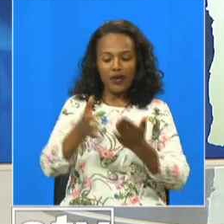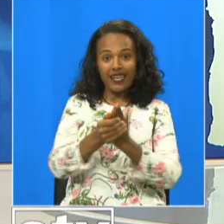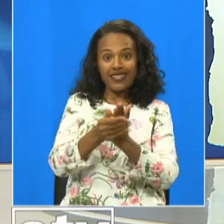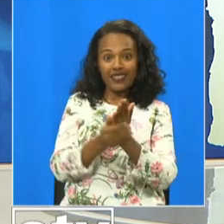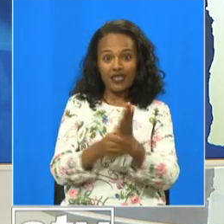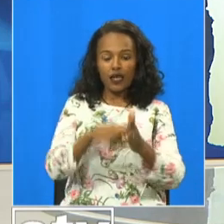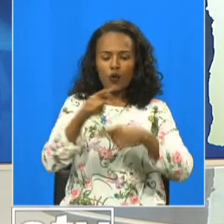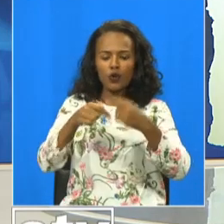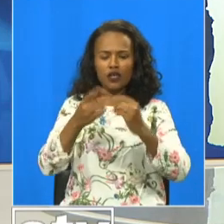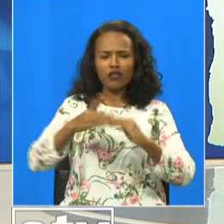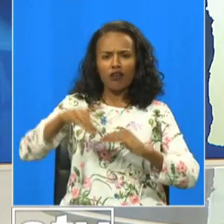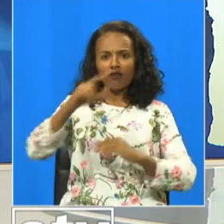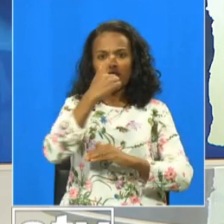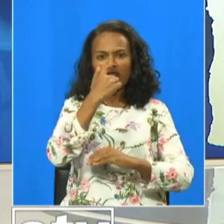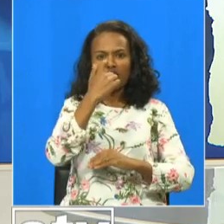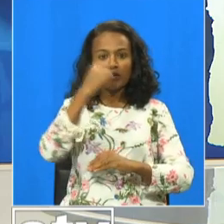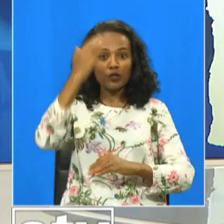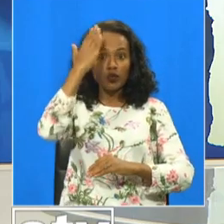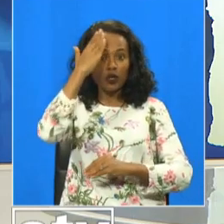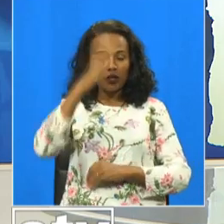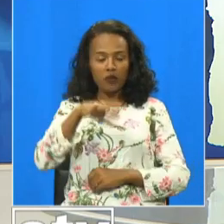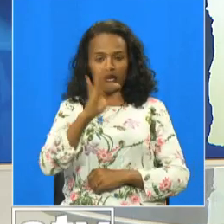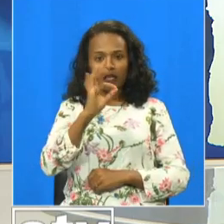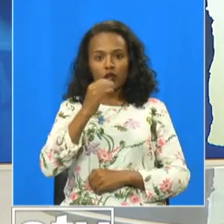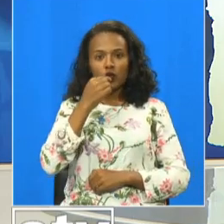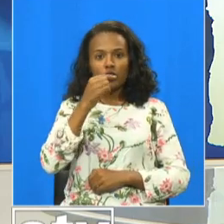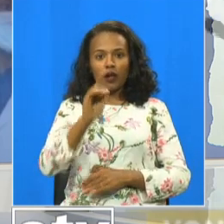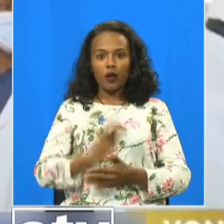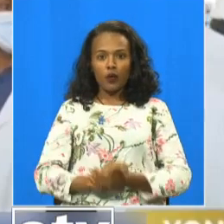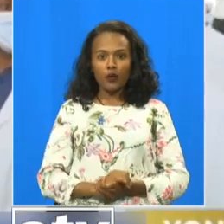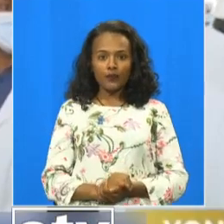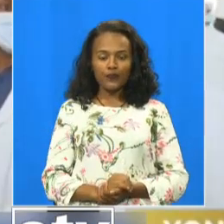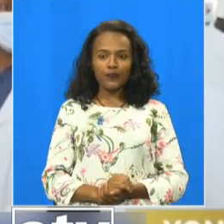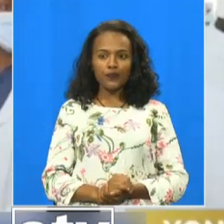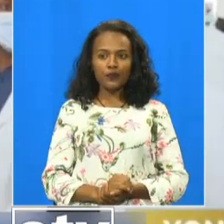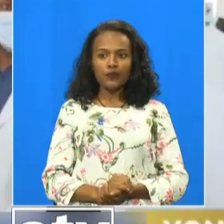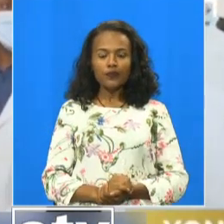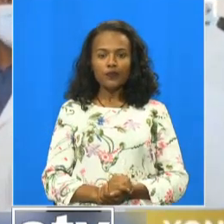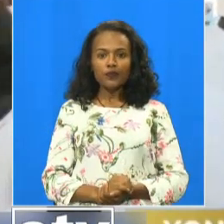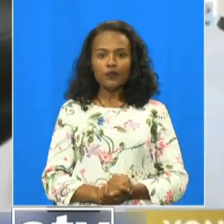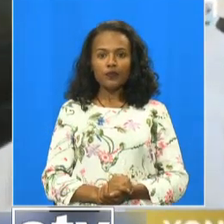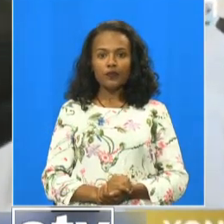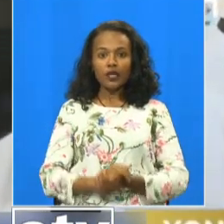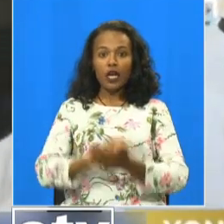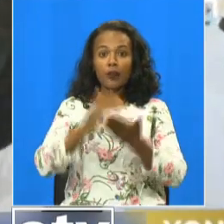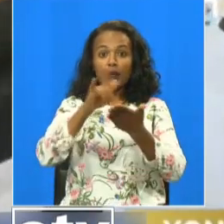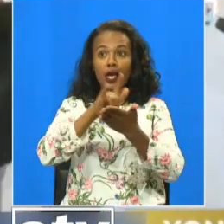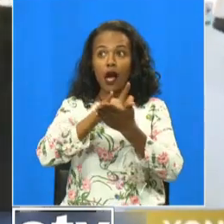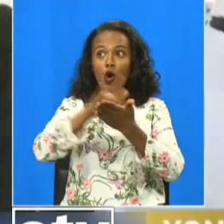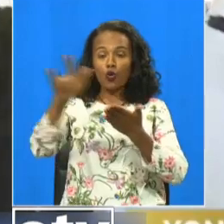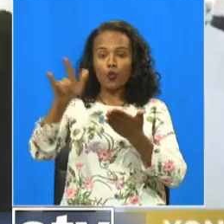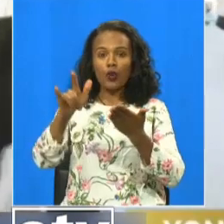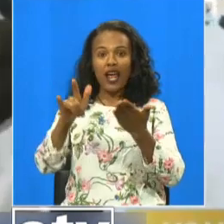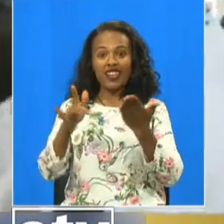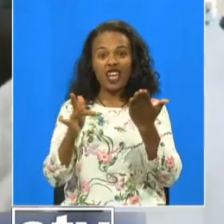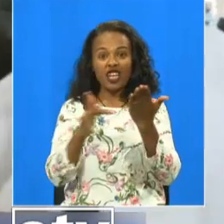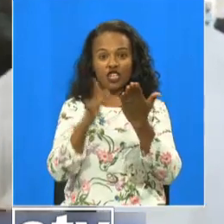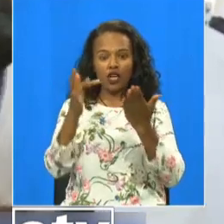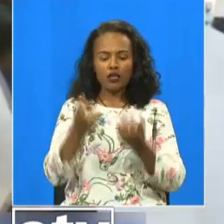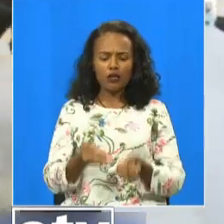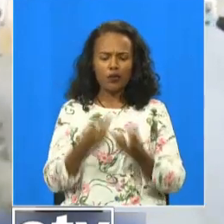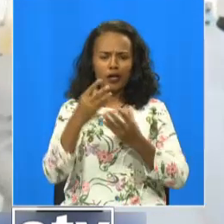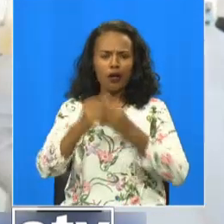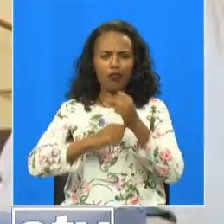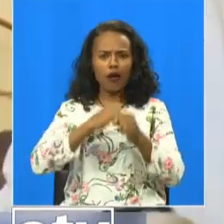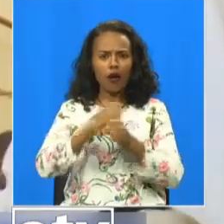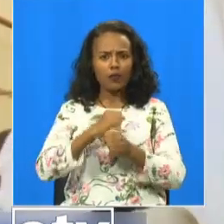ሂደት ከፍተኛ ልምድና ዕውቀት ማግኘታቸውን ተናግረዋል። We have lots of knowledge and በአውሮፕላን ቴክኒሽያንነት ለበርካታ